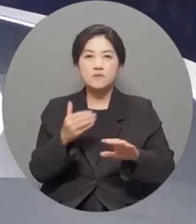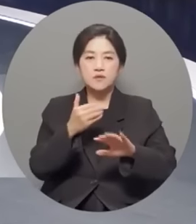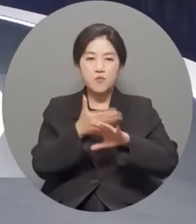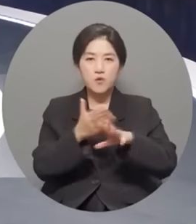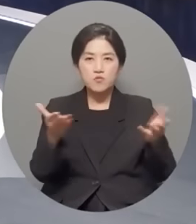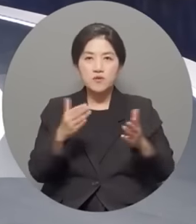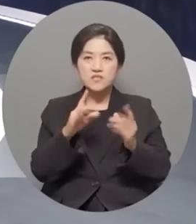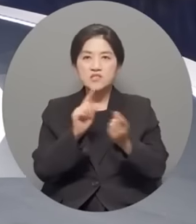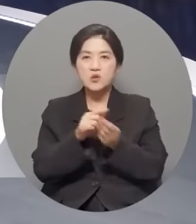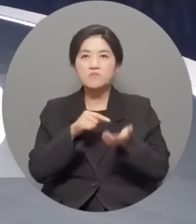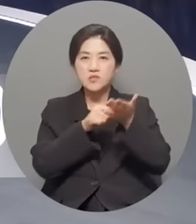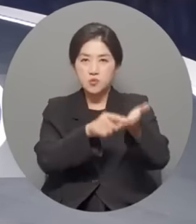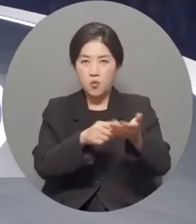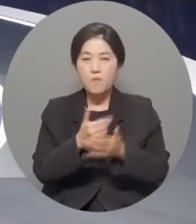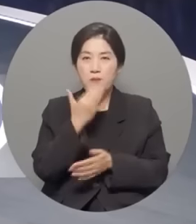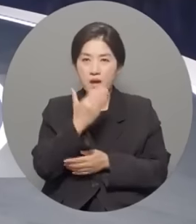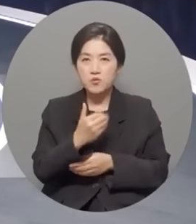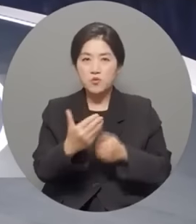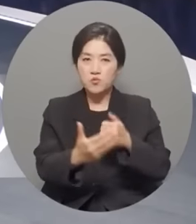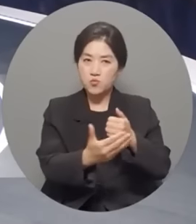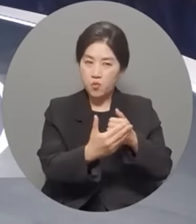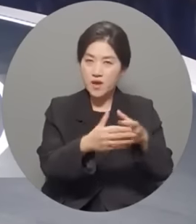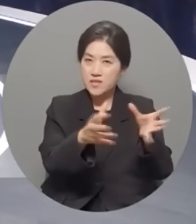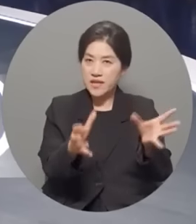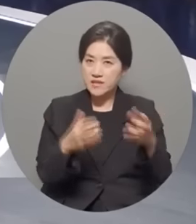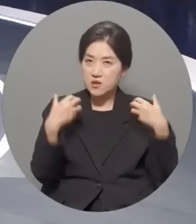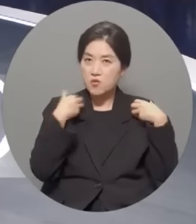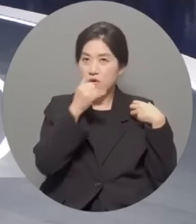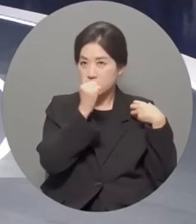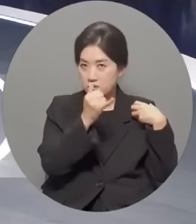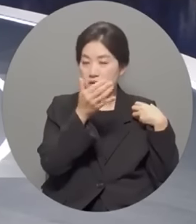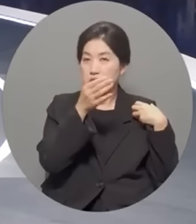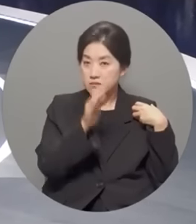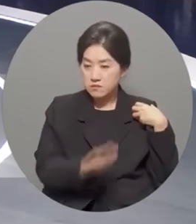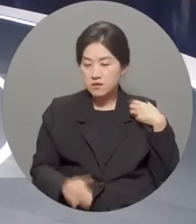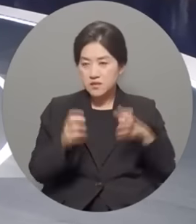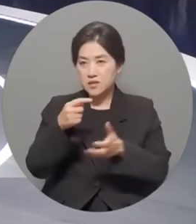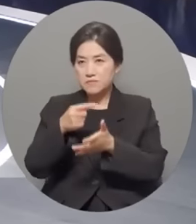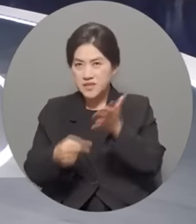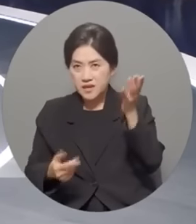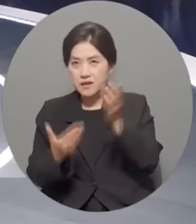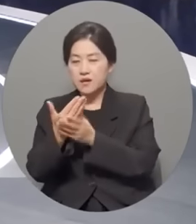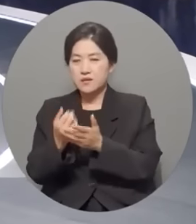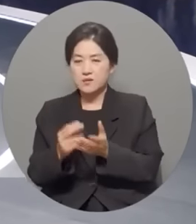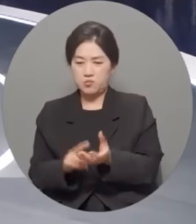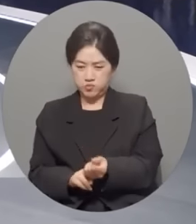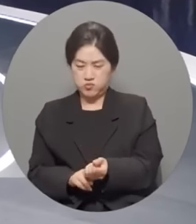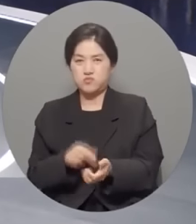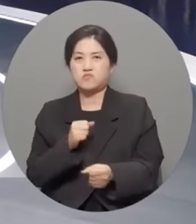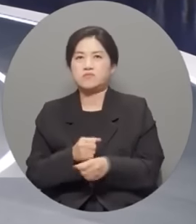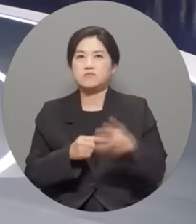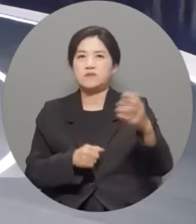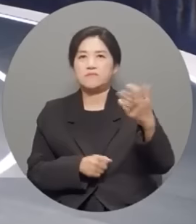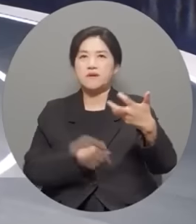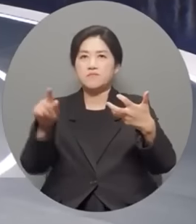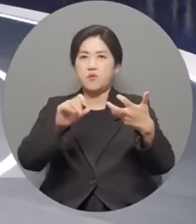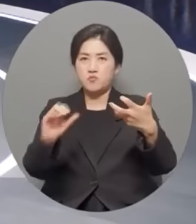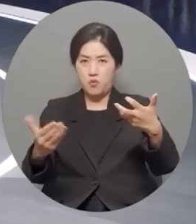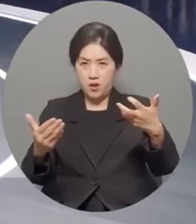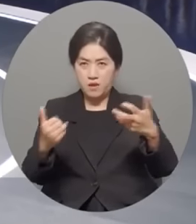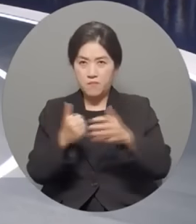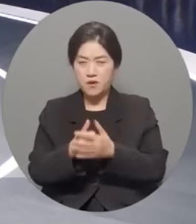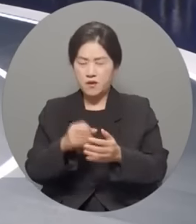수도 있고 또 도움을 주는 단체나 또 기관도 있잖아요 그런데도이 산재 은폐율이 지금 80% 된다는 건 조금 더